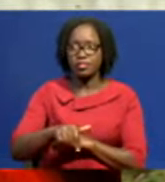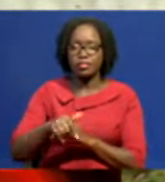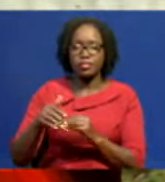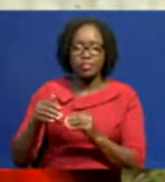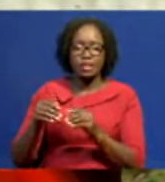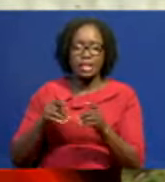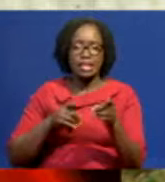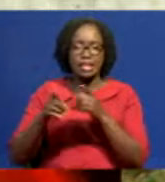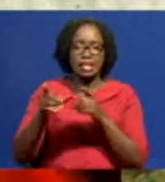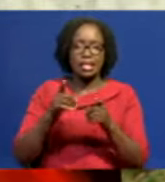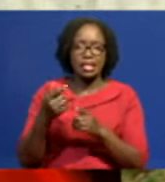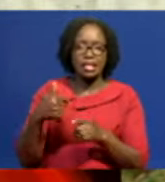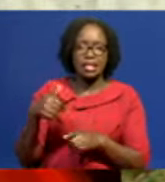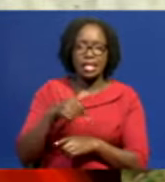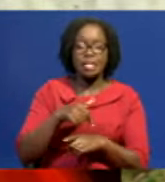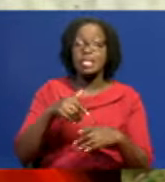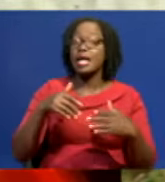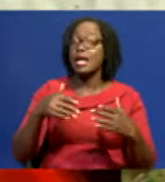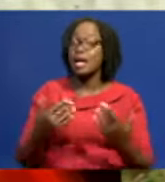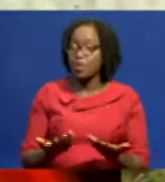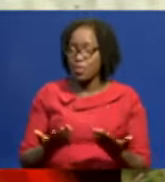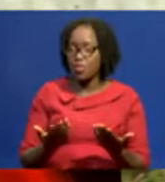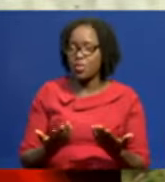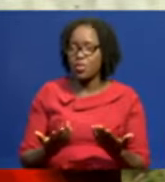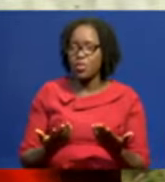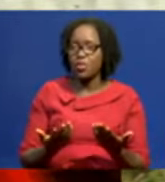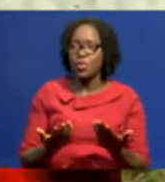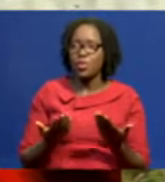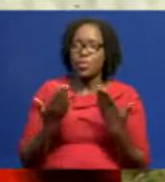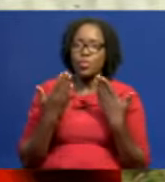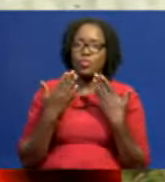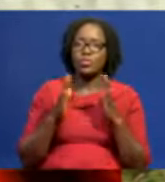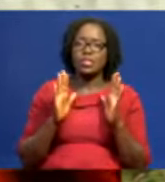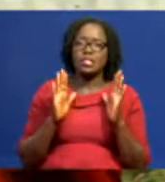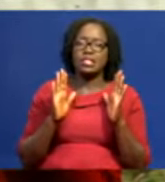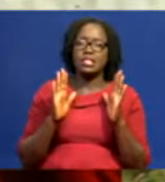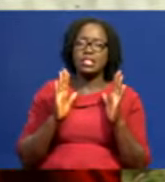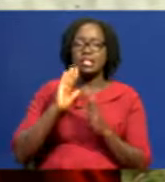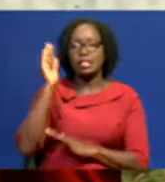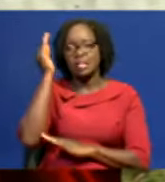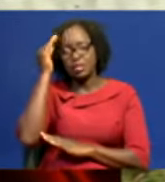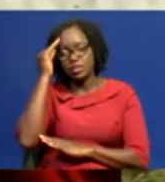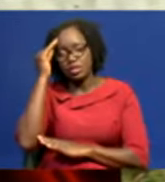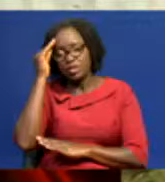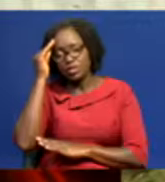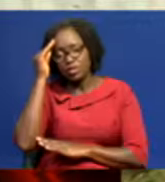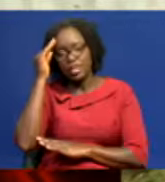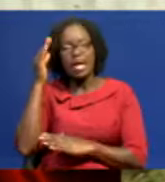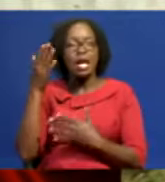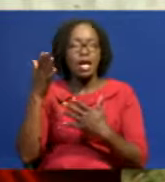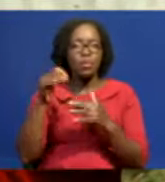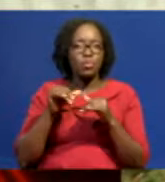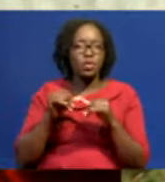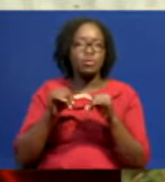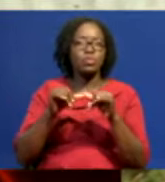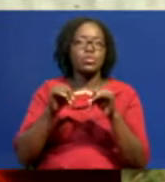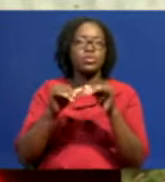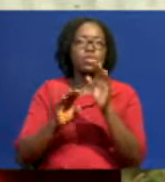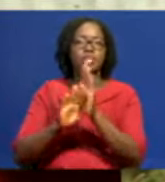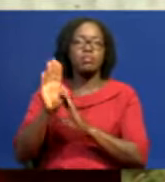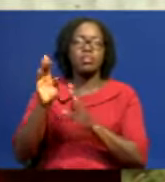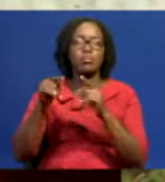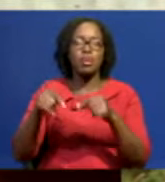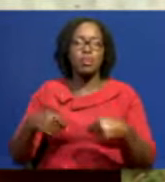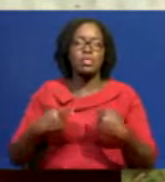kutuelekeza jinsi hata tunavyo maliza masomo kule shuleni, jinsi tutakavyoweza kujiendeleza ni kwa ajili